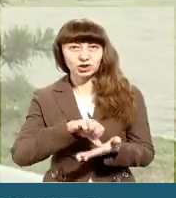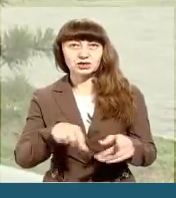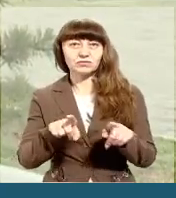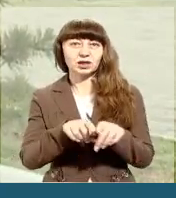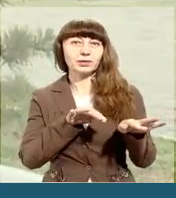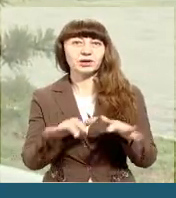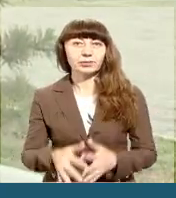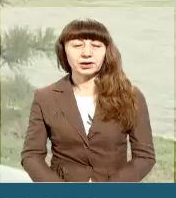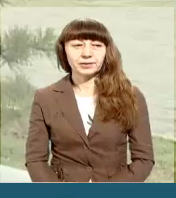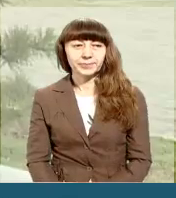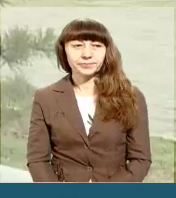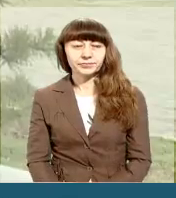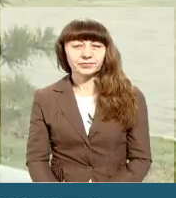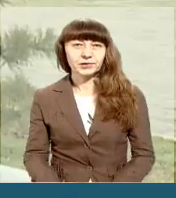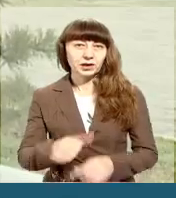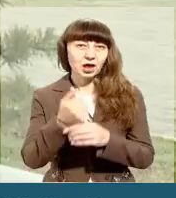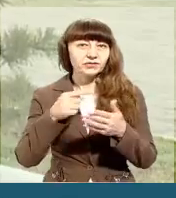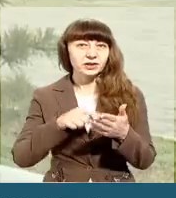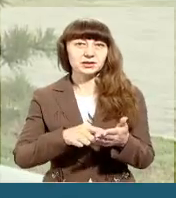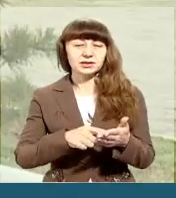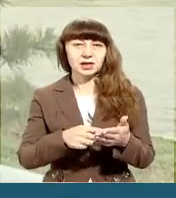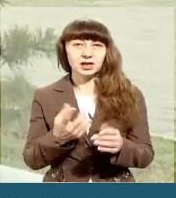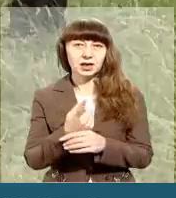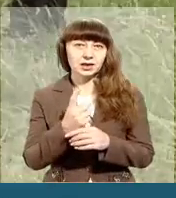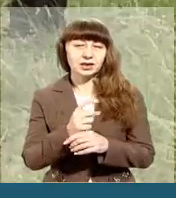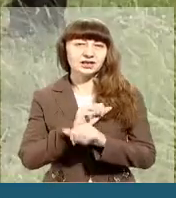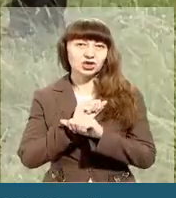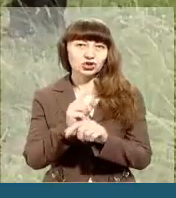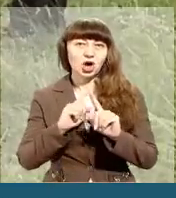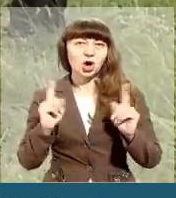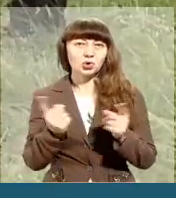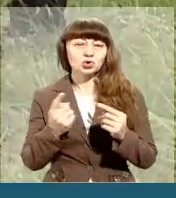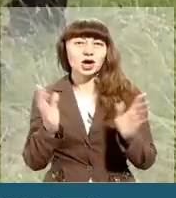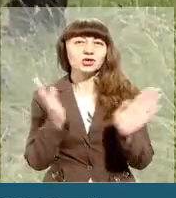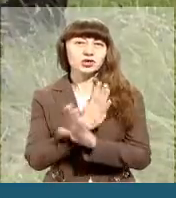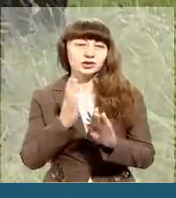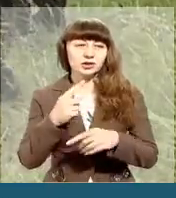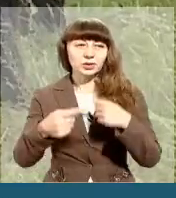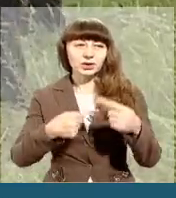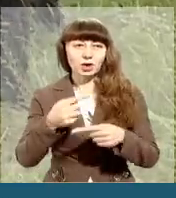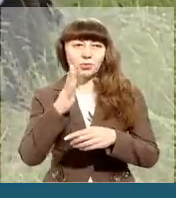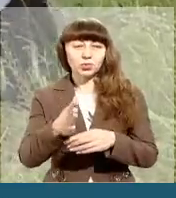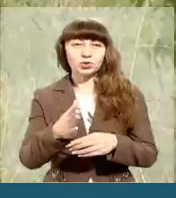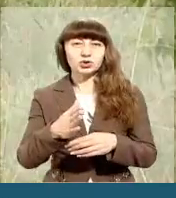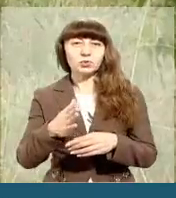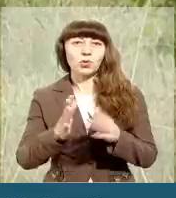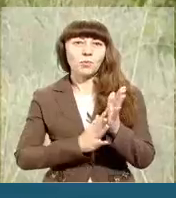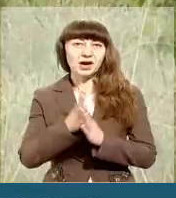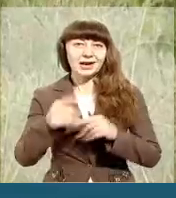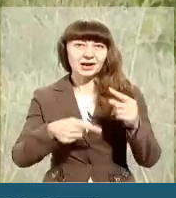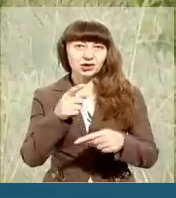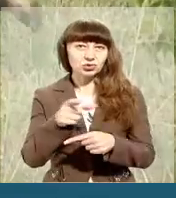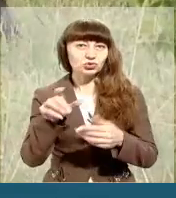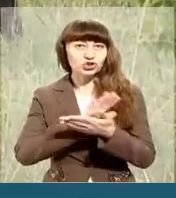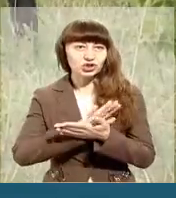біздің мақсатымыз болашақ ұрпаққа таза әрі жасыл орта қалдыру. Акцияға мектеп оқушылары мен мұғалімдері де белсене атсалысты. Бұл